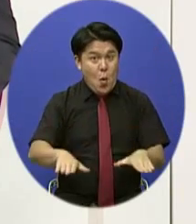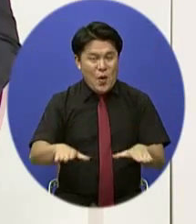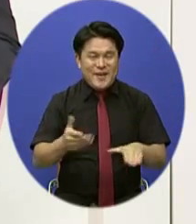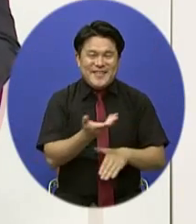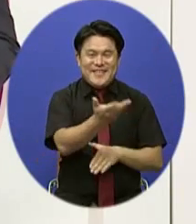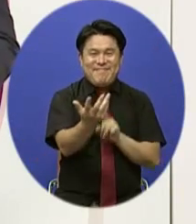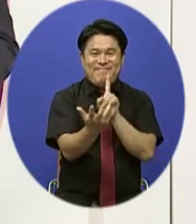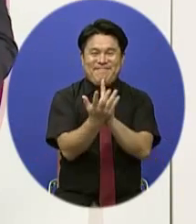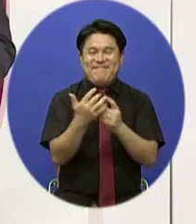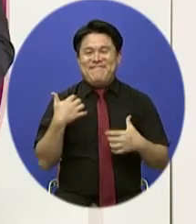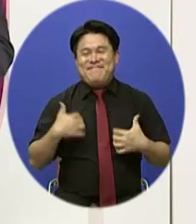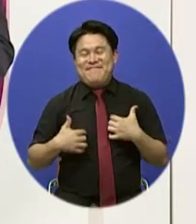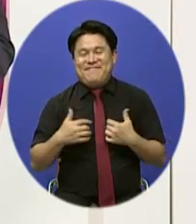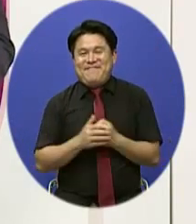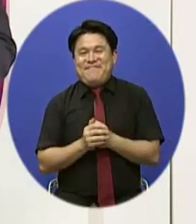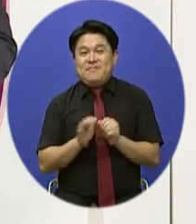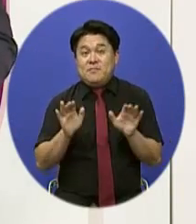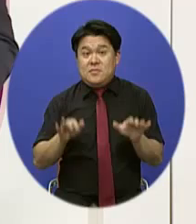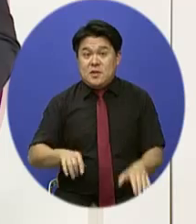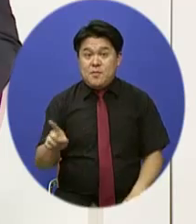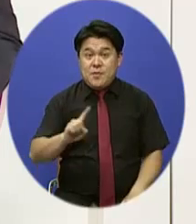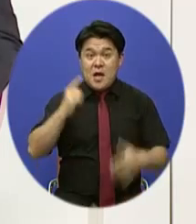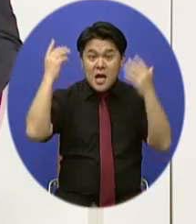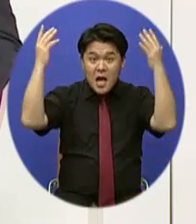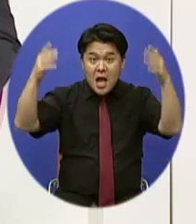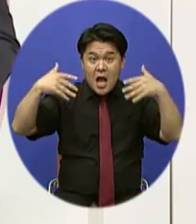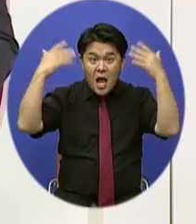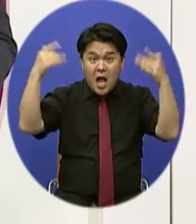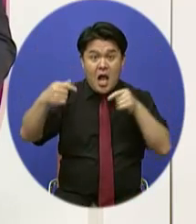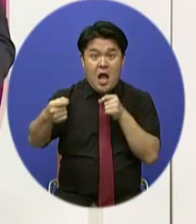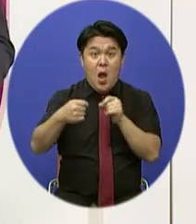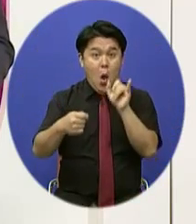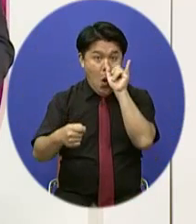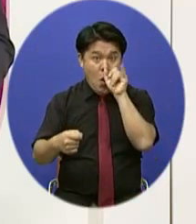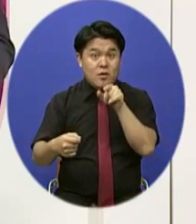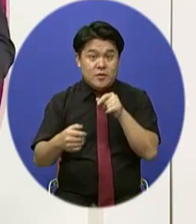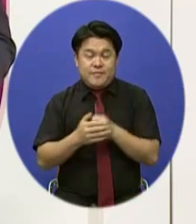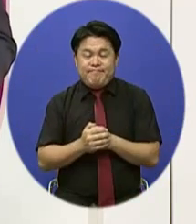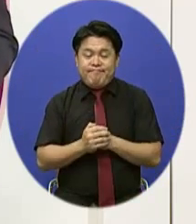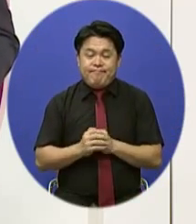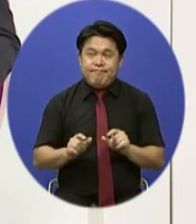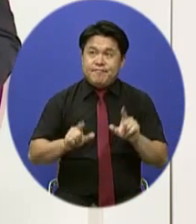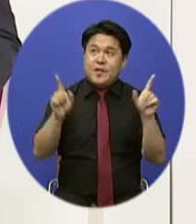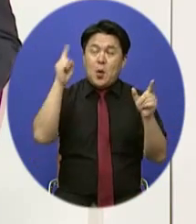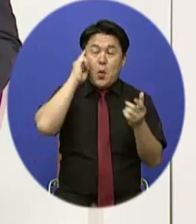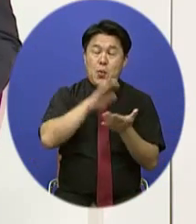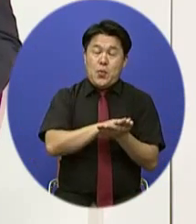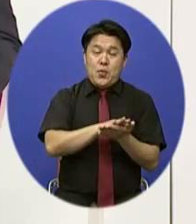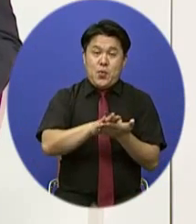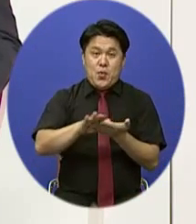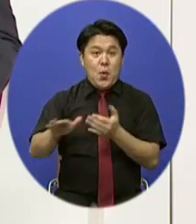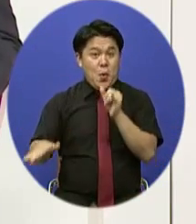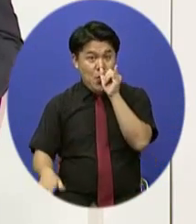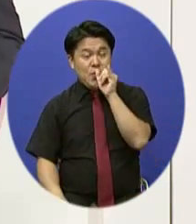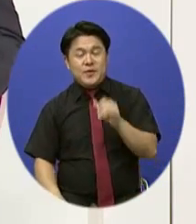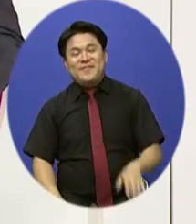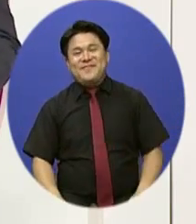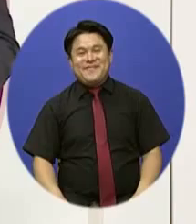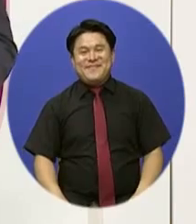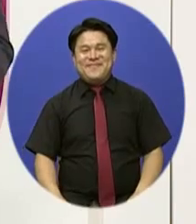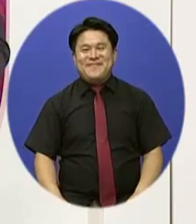네. 반갑습니다. 이제 점점 가을이 다가오는 것 같습니다. 네. 날씨도 시원해지고 있으니까요. 네.